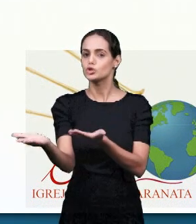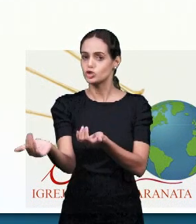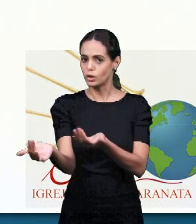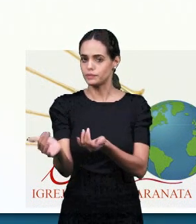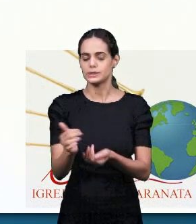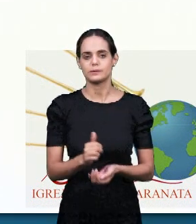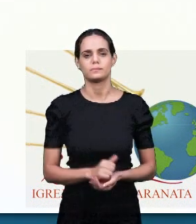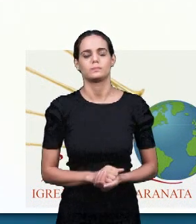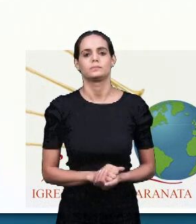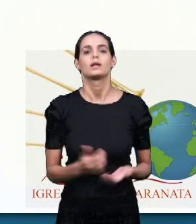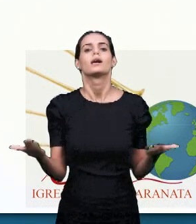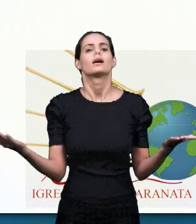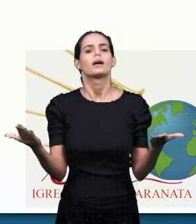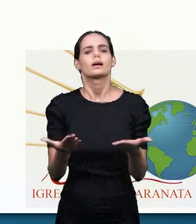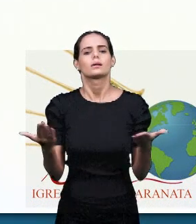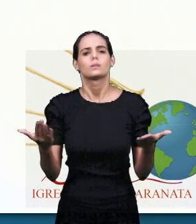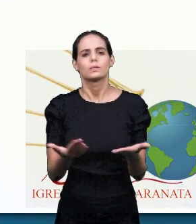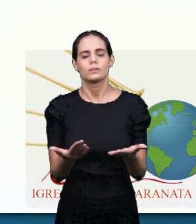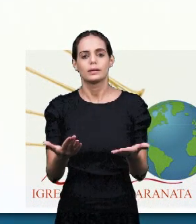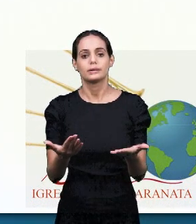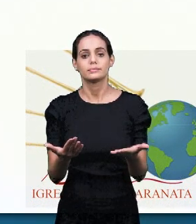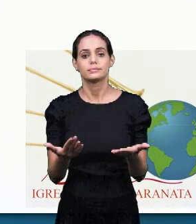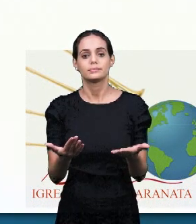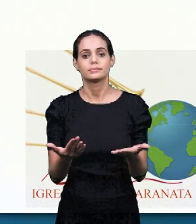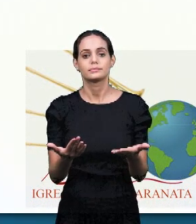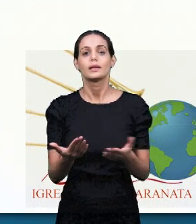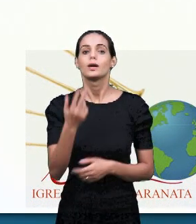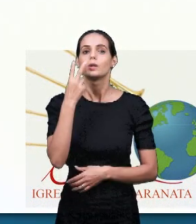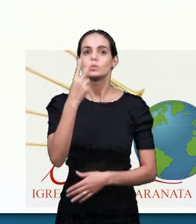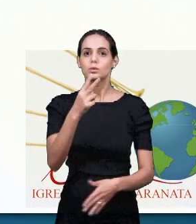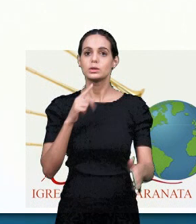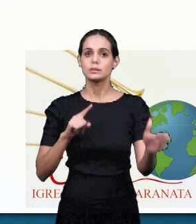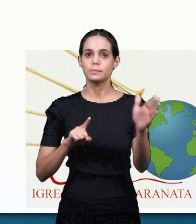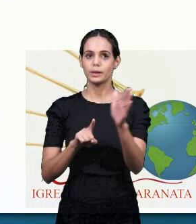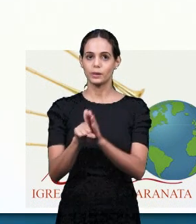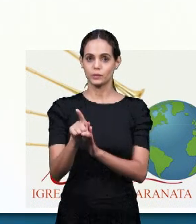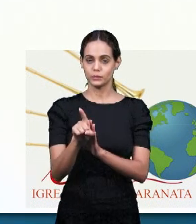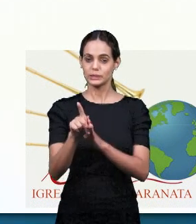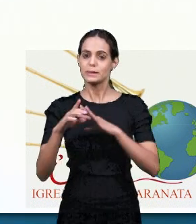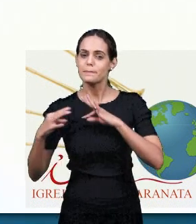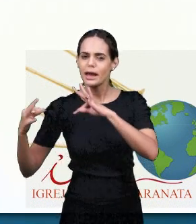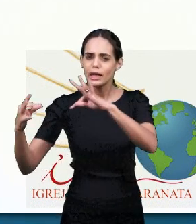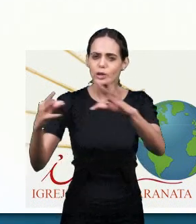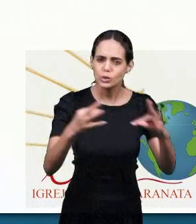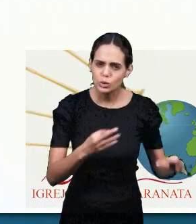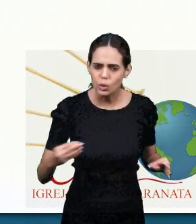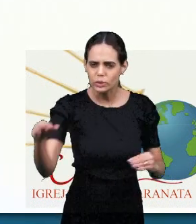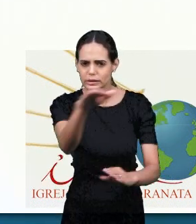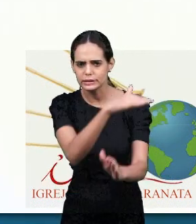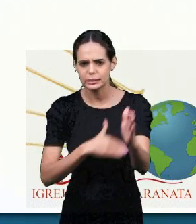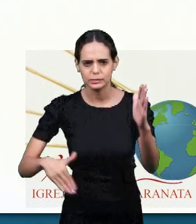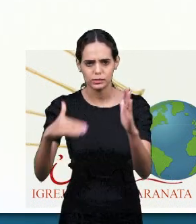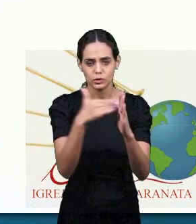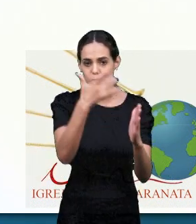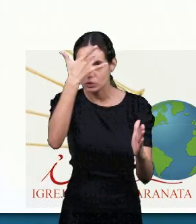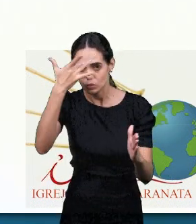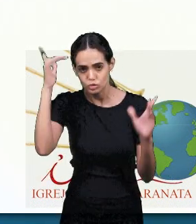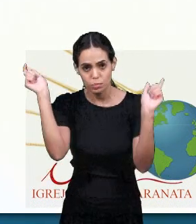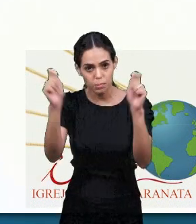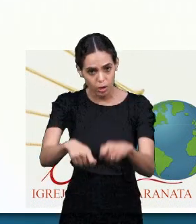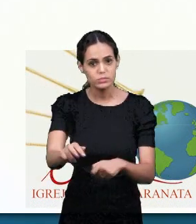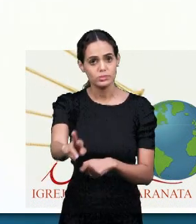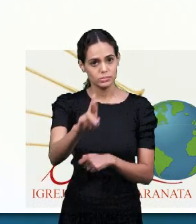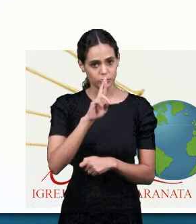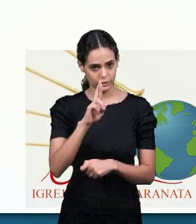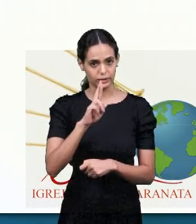aux jeunes. Que é La troisième as partie perguntas relacionadas qui s'adresse à todos, ou tous, seja, direcionadas a todos. dirigée à E a primeira tous. delas é a La